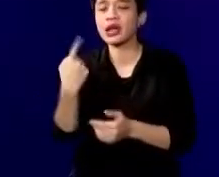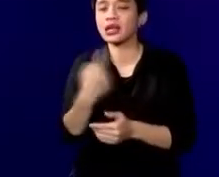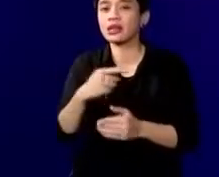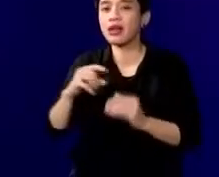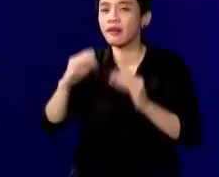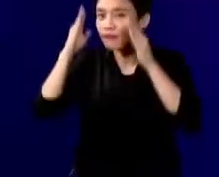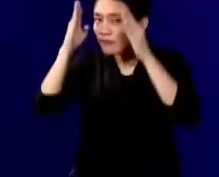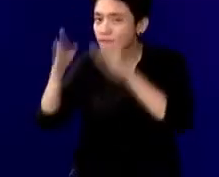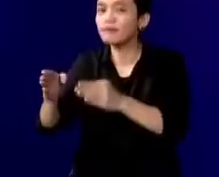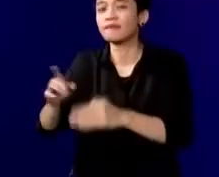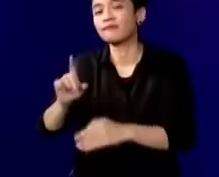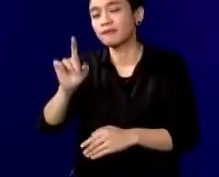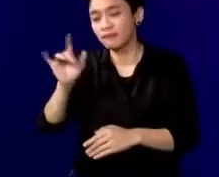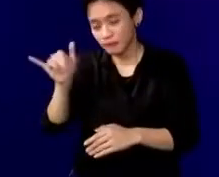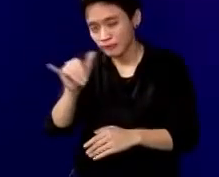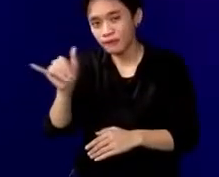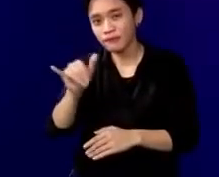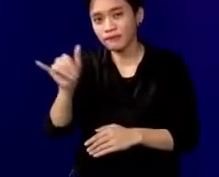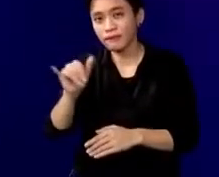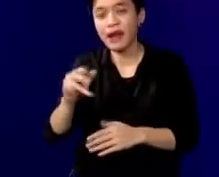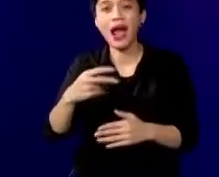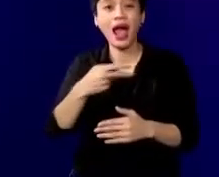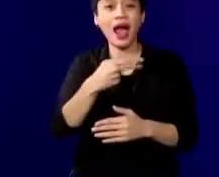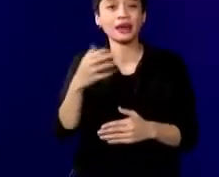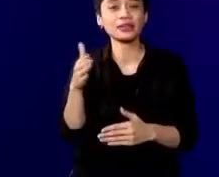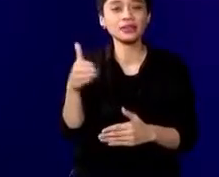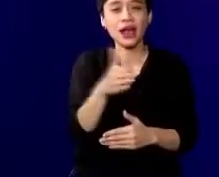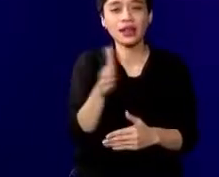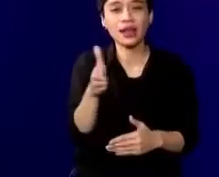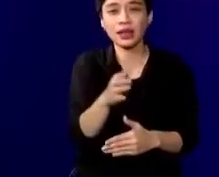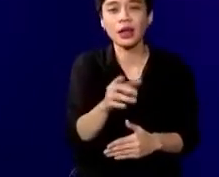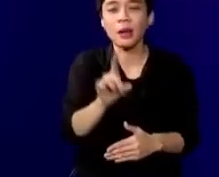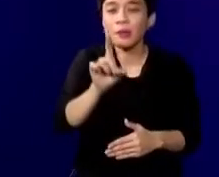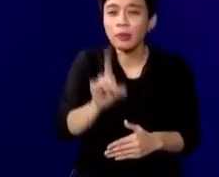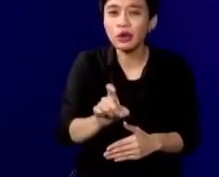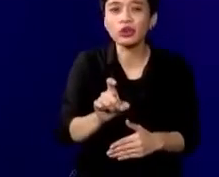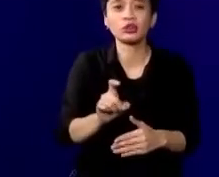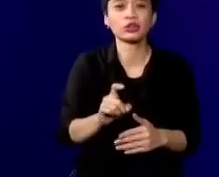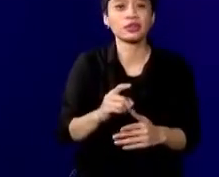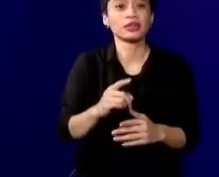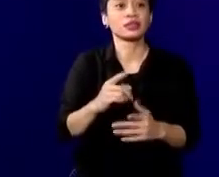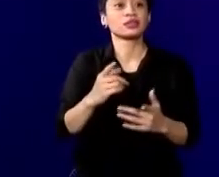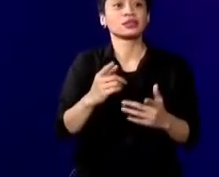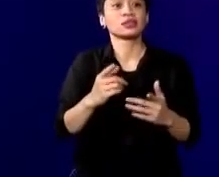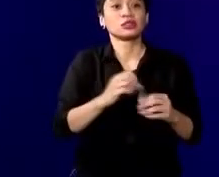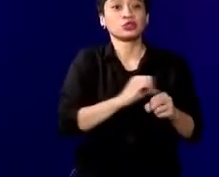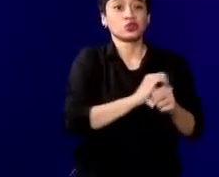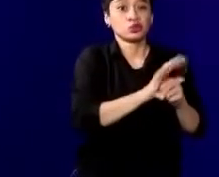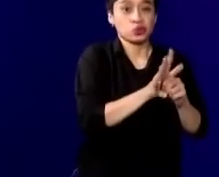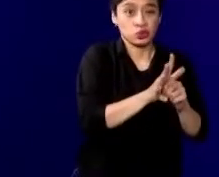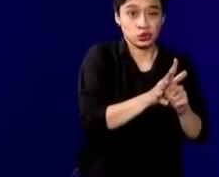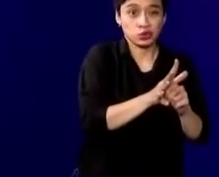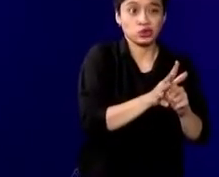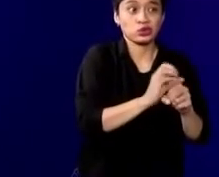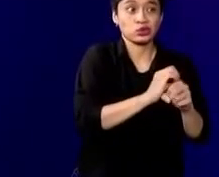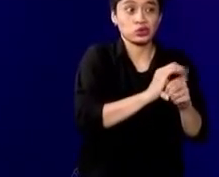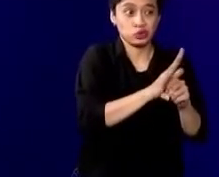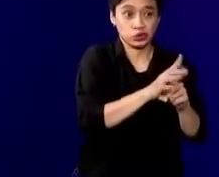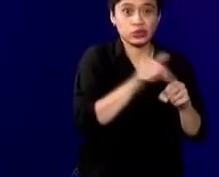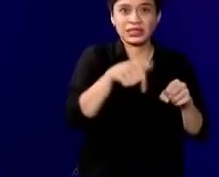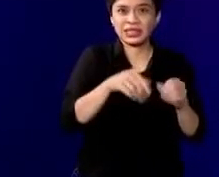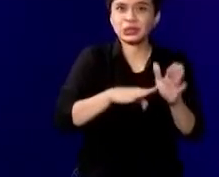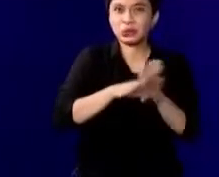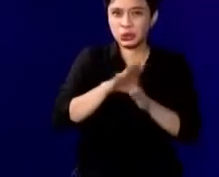sehingga kita memang harus melakukan suatu strategi sehingga pelayanan covid dengan kasus yang semakin